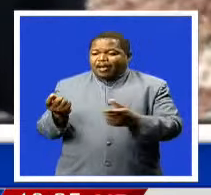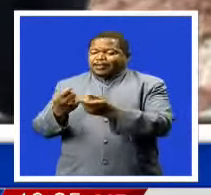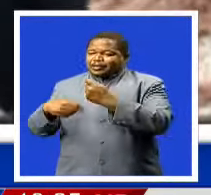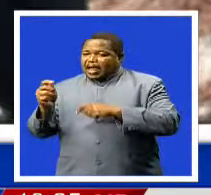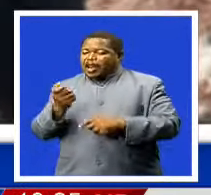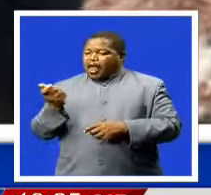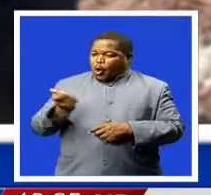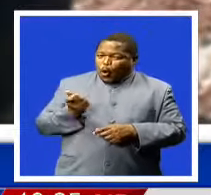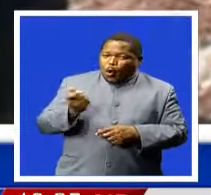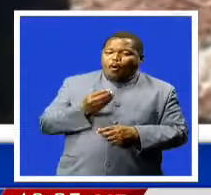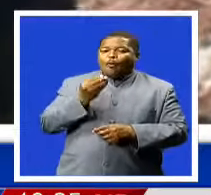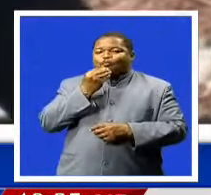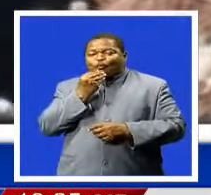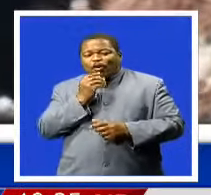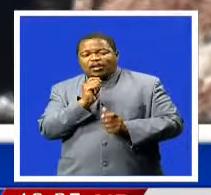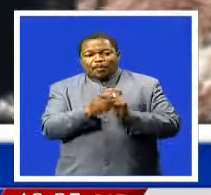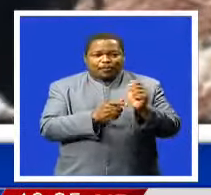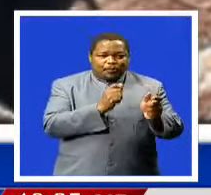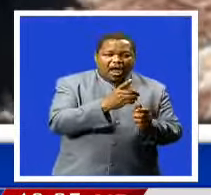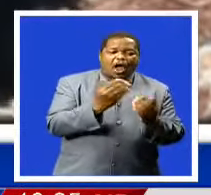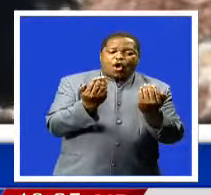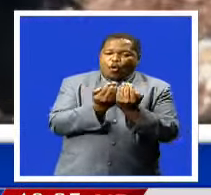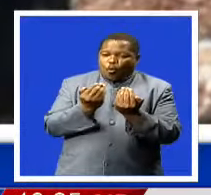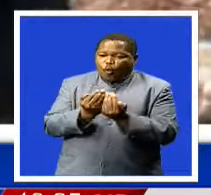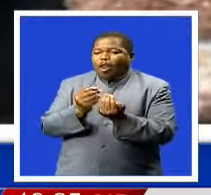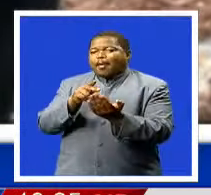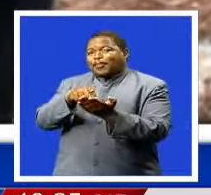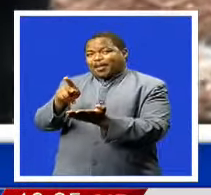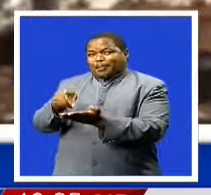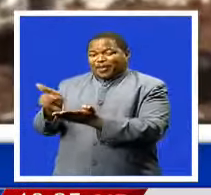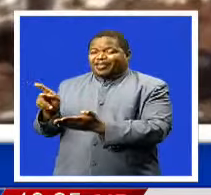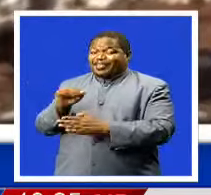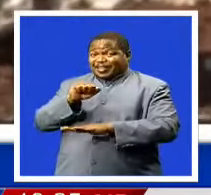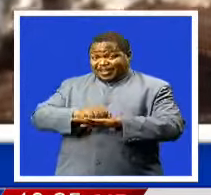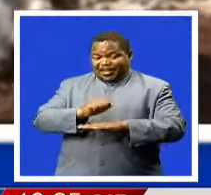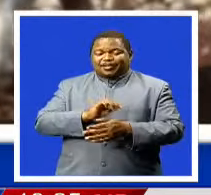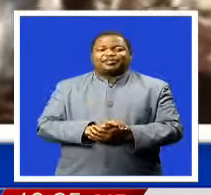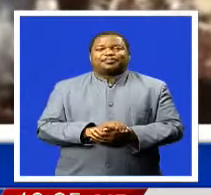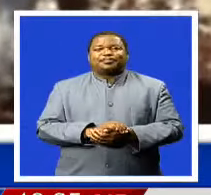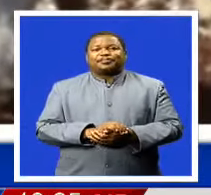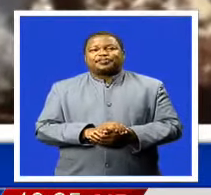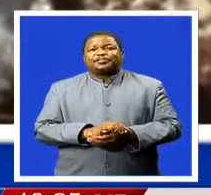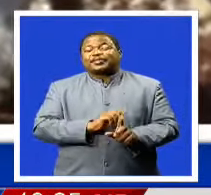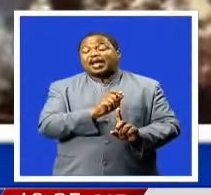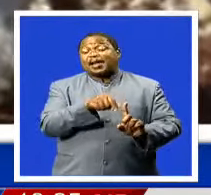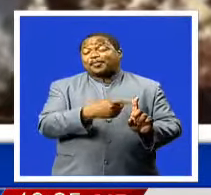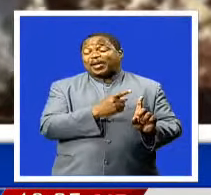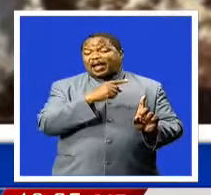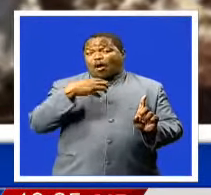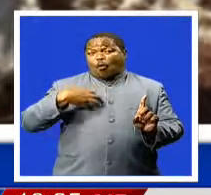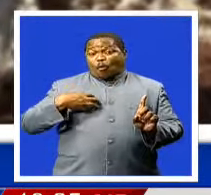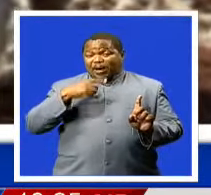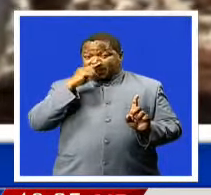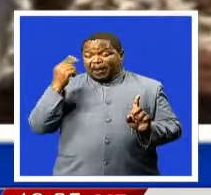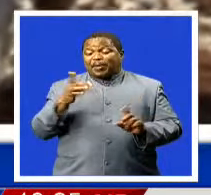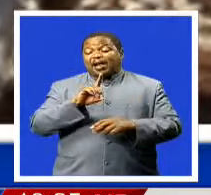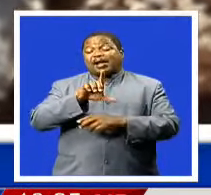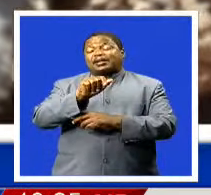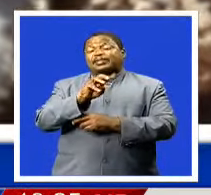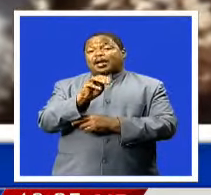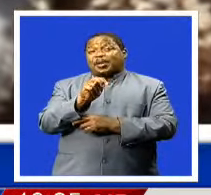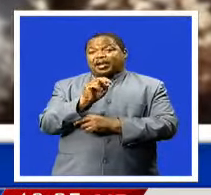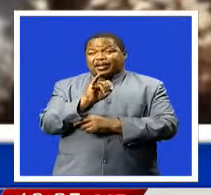webafuyi labangemashumi lamabili namunye labazuza ngaphasi kwalolu hlelo lokufuya timbuti loluqhutshwa yinhlangano yesiphambano